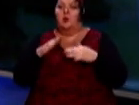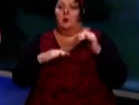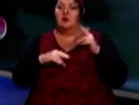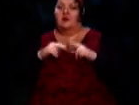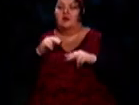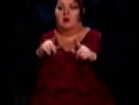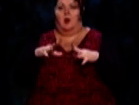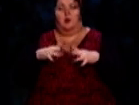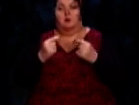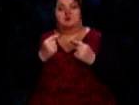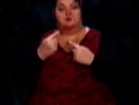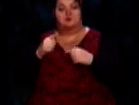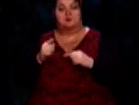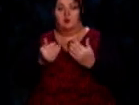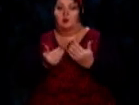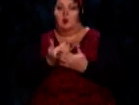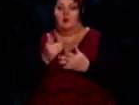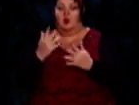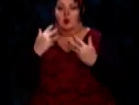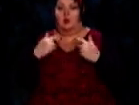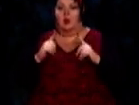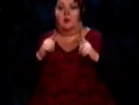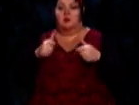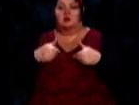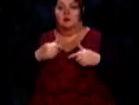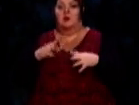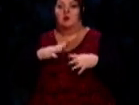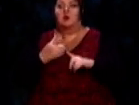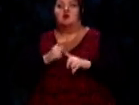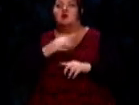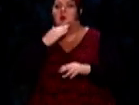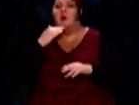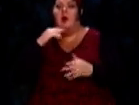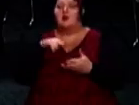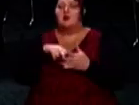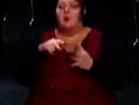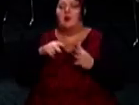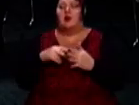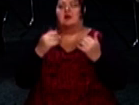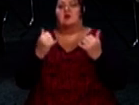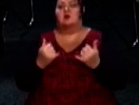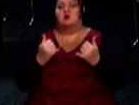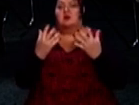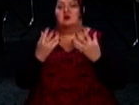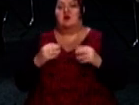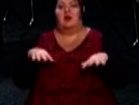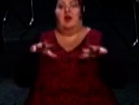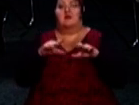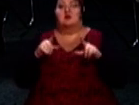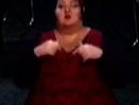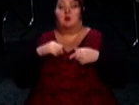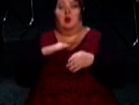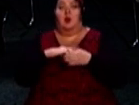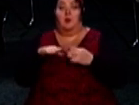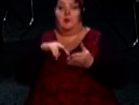дещо нове. Коли я туди прийшла, в мене було дуже багато планів і, власне, на сьогоднішній день практично все, що ми планували з